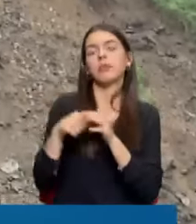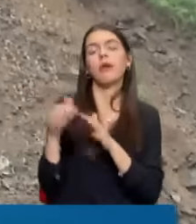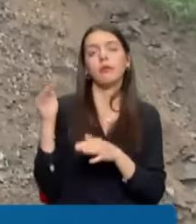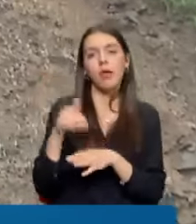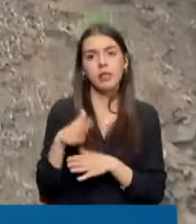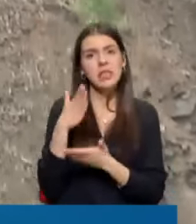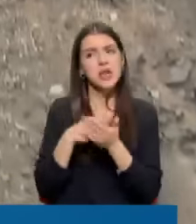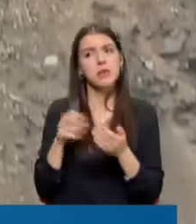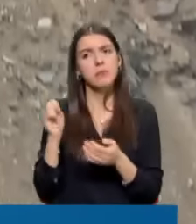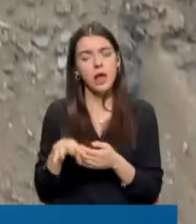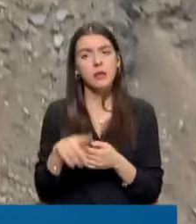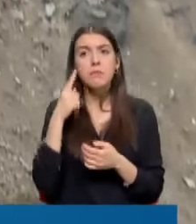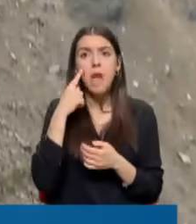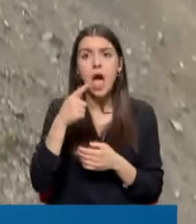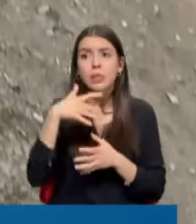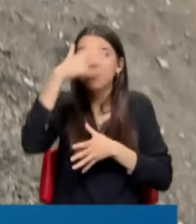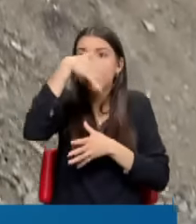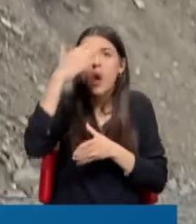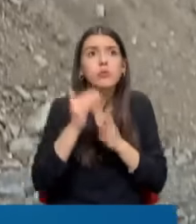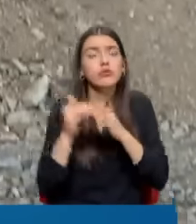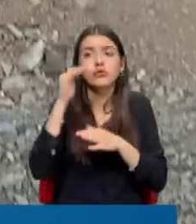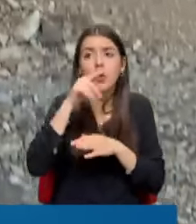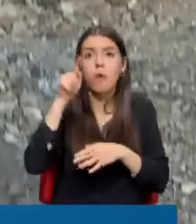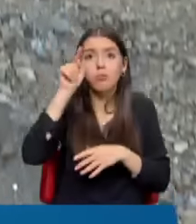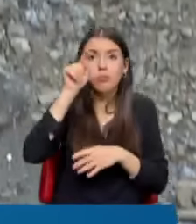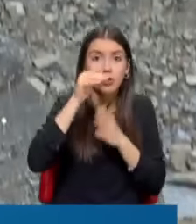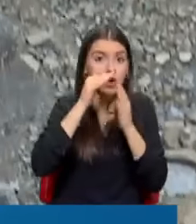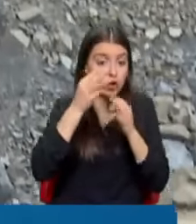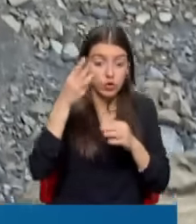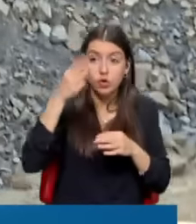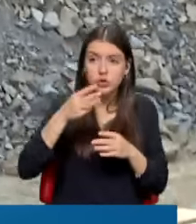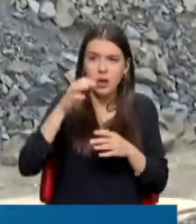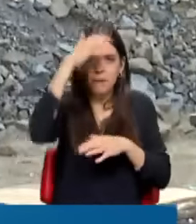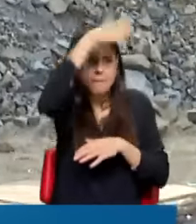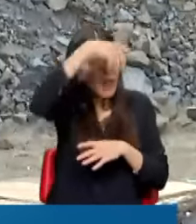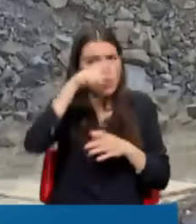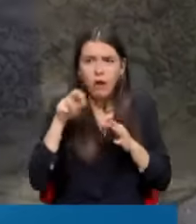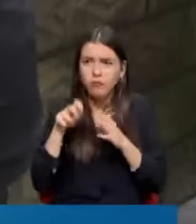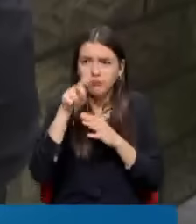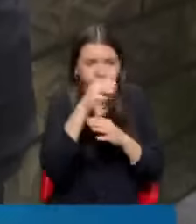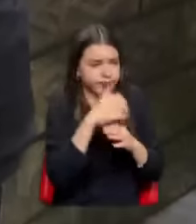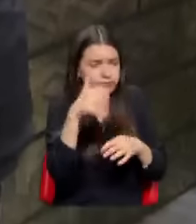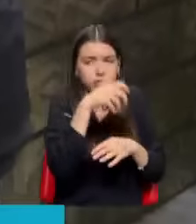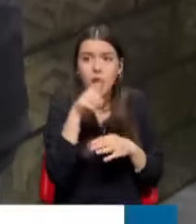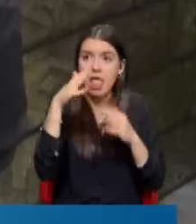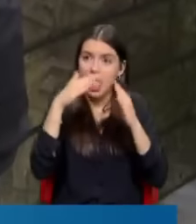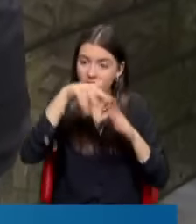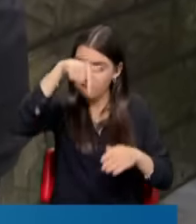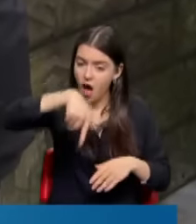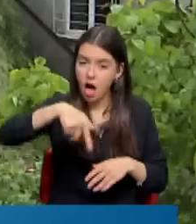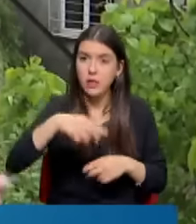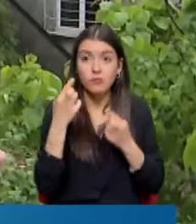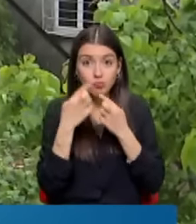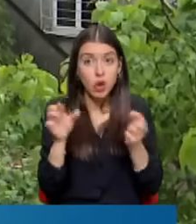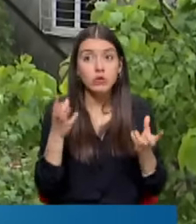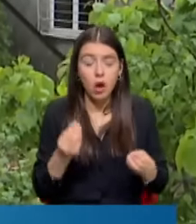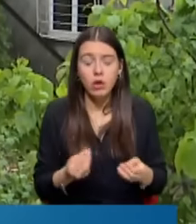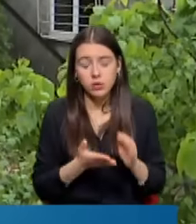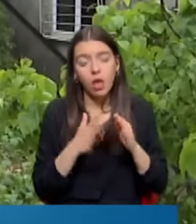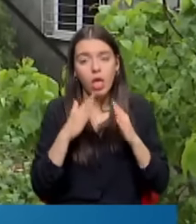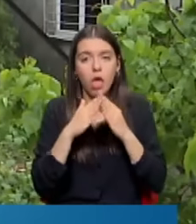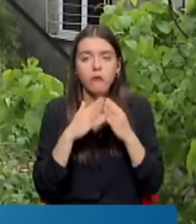yarıya kadar baktım toprak uçuyor. Makine çıkmıştı oraya, makine oradan toprak indiriyordu aşağıya. Sen evlerin altını boşaltırsan orası uçar yani, gayet normal. Burada